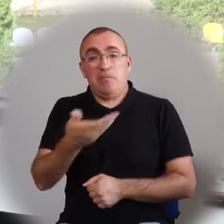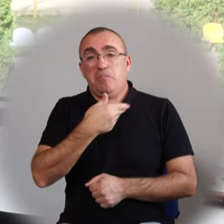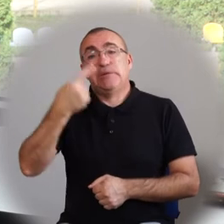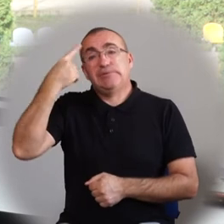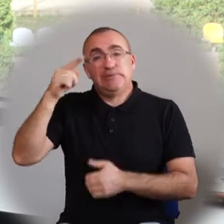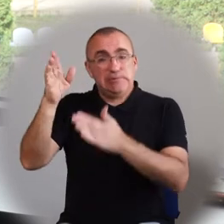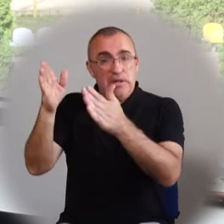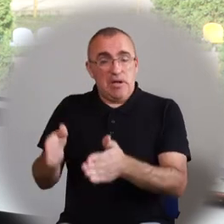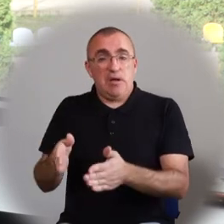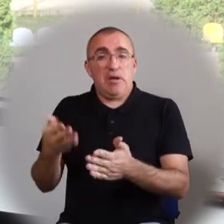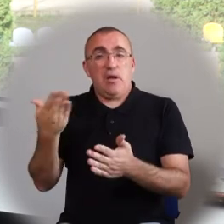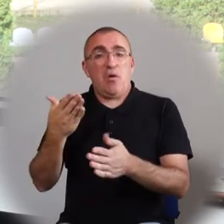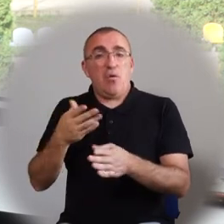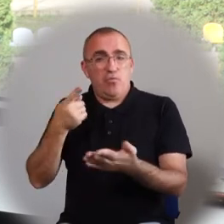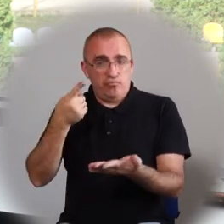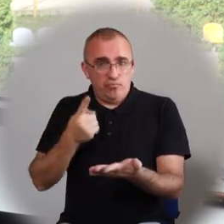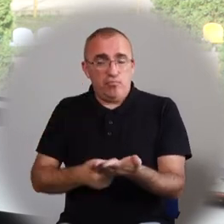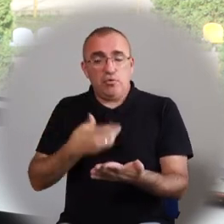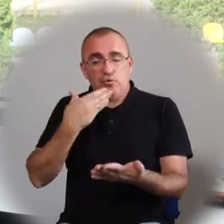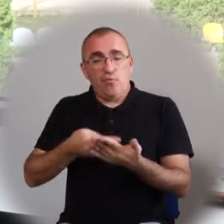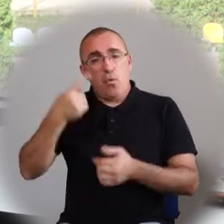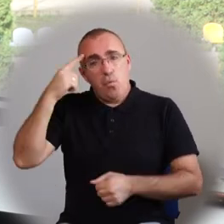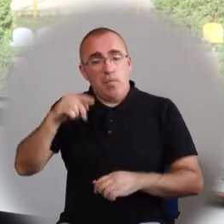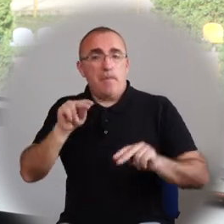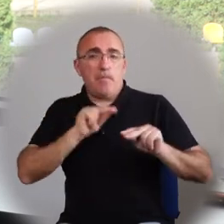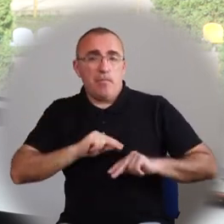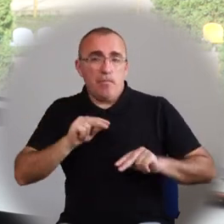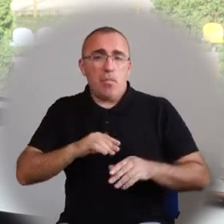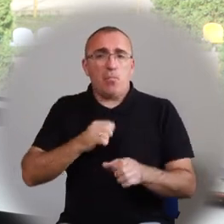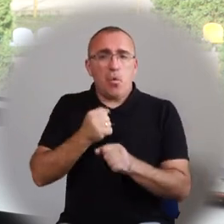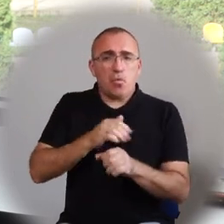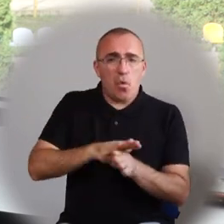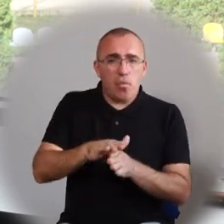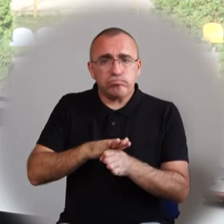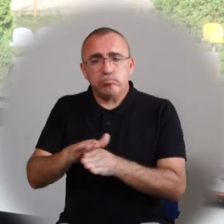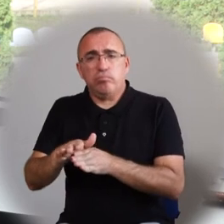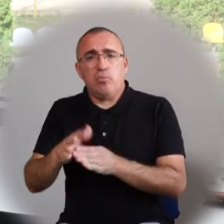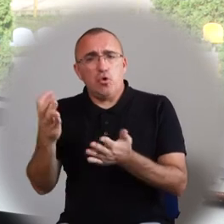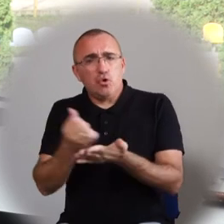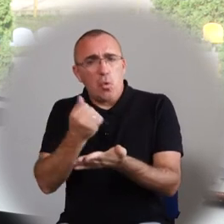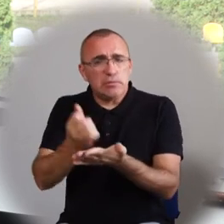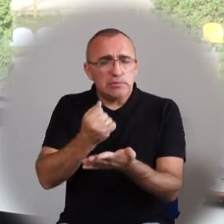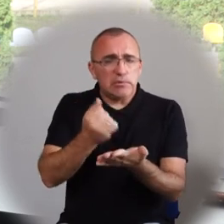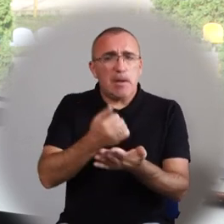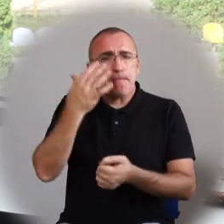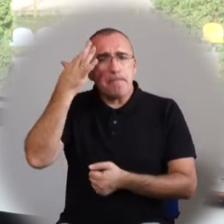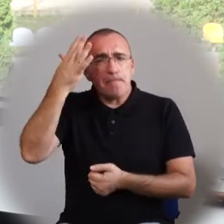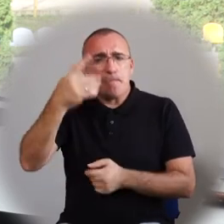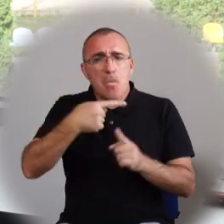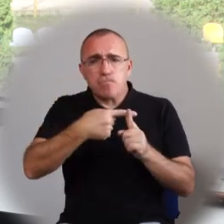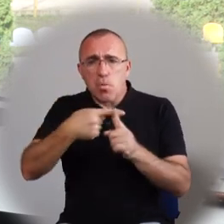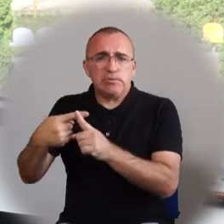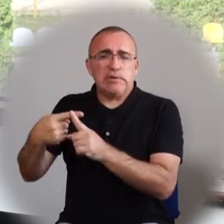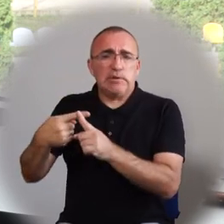Анатолійович – це та людина, яку ми знаємо, яка довела своє вміння працювати, робити,